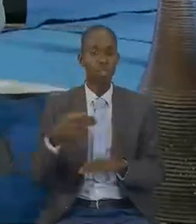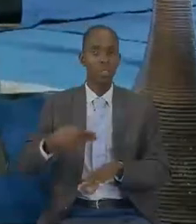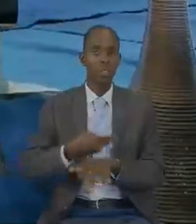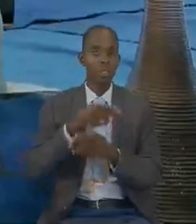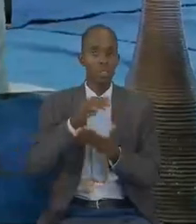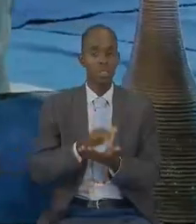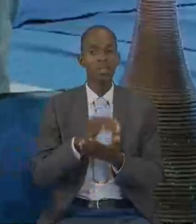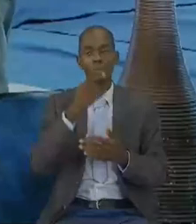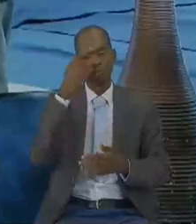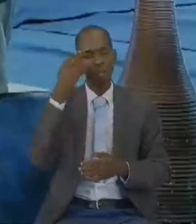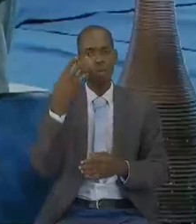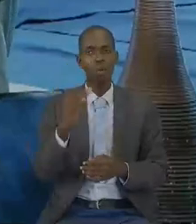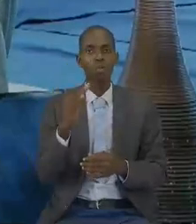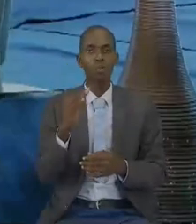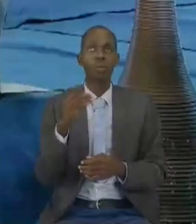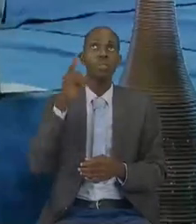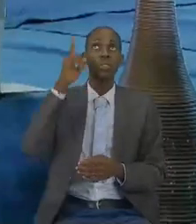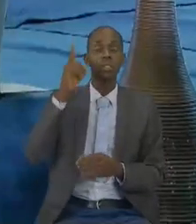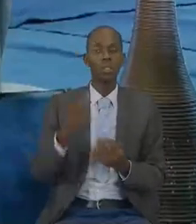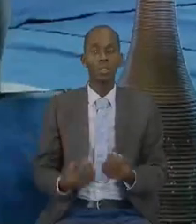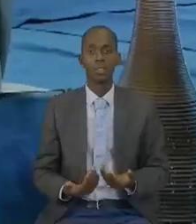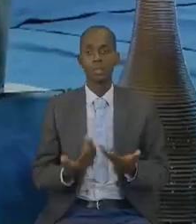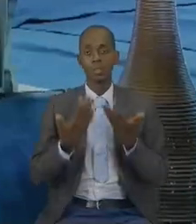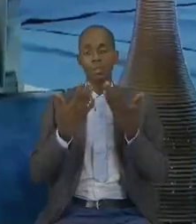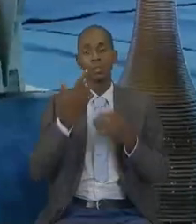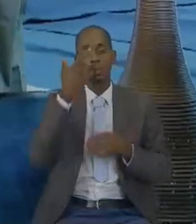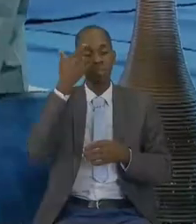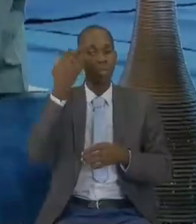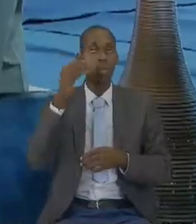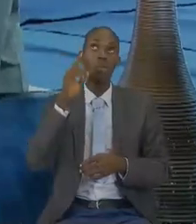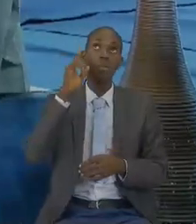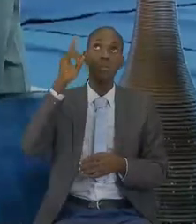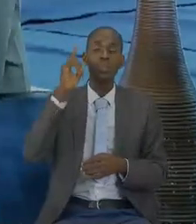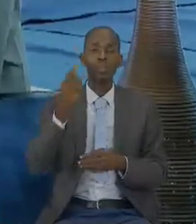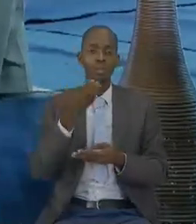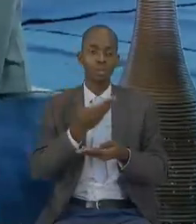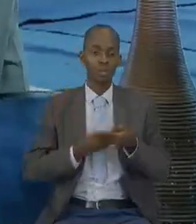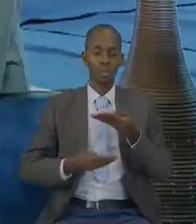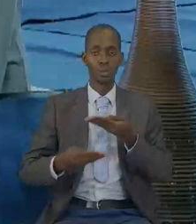Et c'est à cause de cet agneau, à cause de son sacrifice,